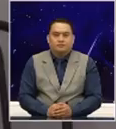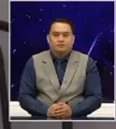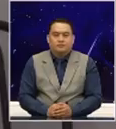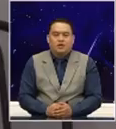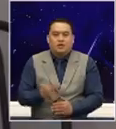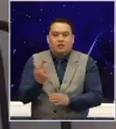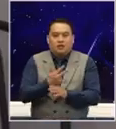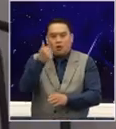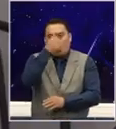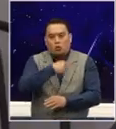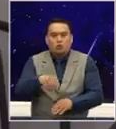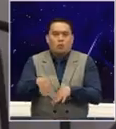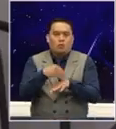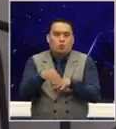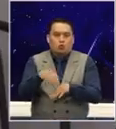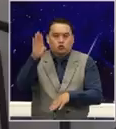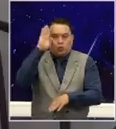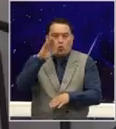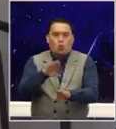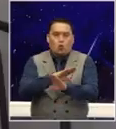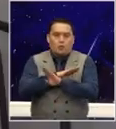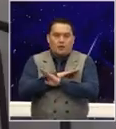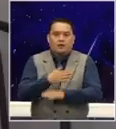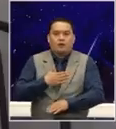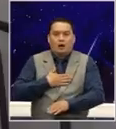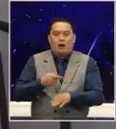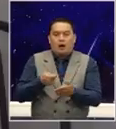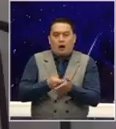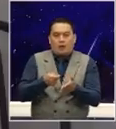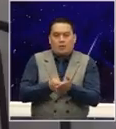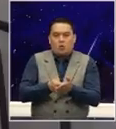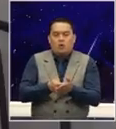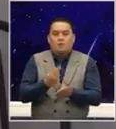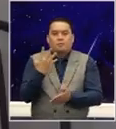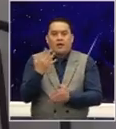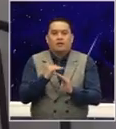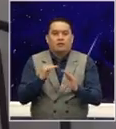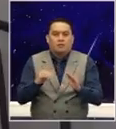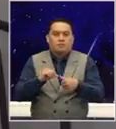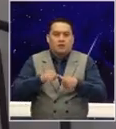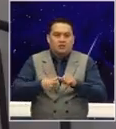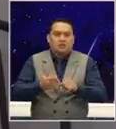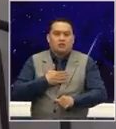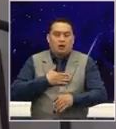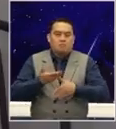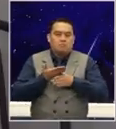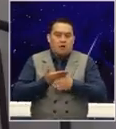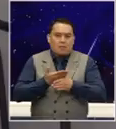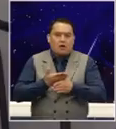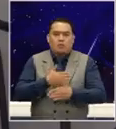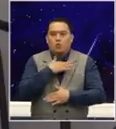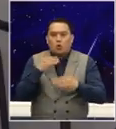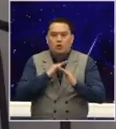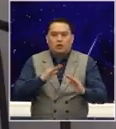Три года назад муж умер, и я одна воспитываю 5 детей. Акимат Алакольского района постоянно нам помогает. От имени